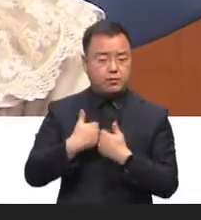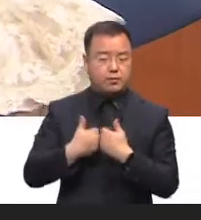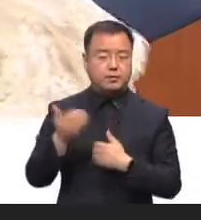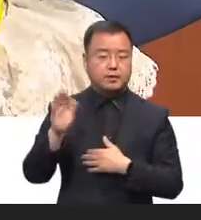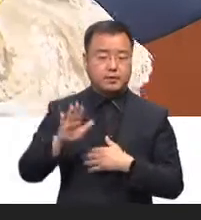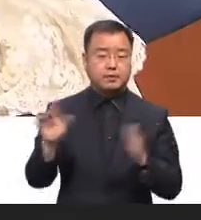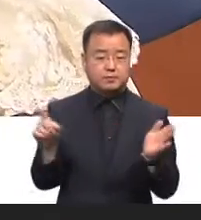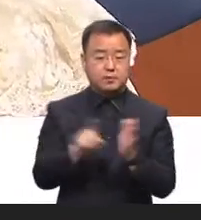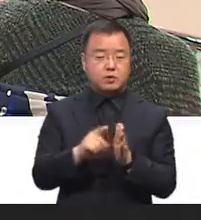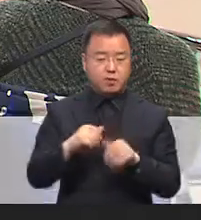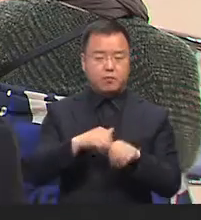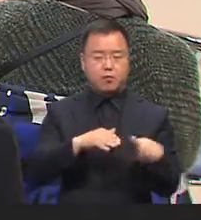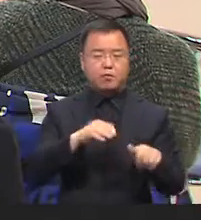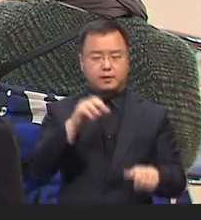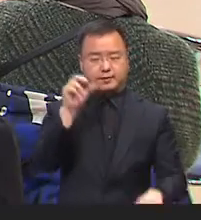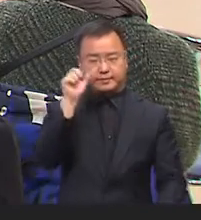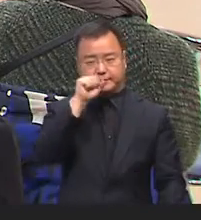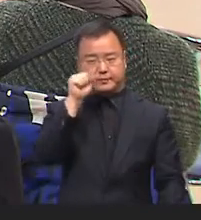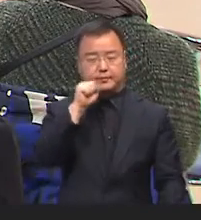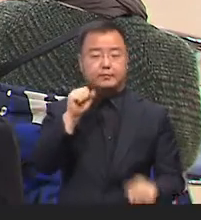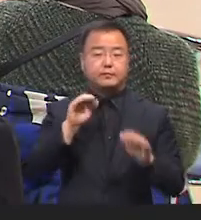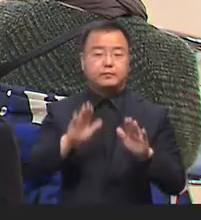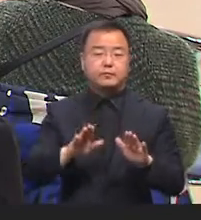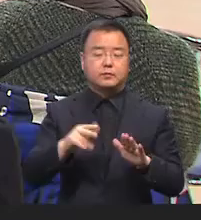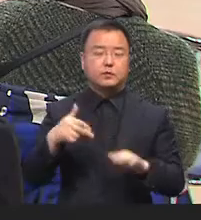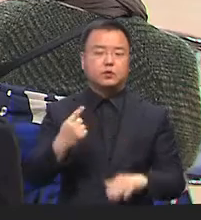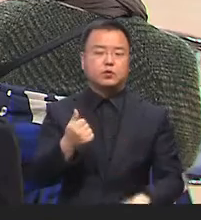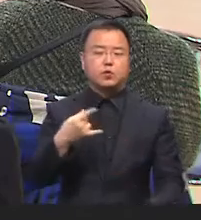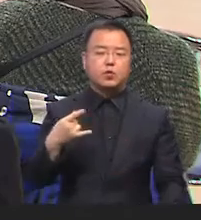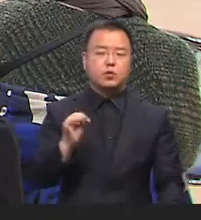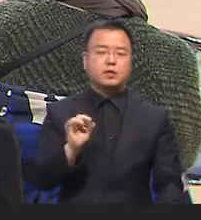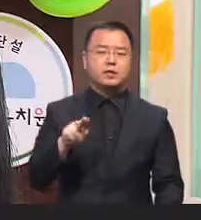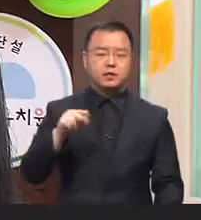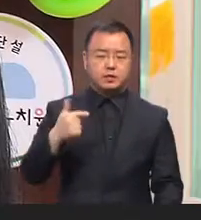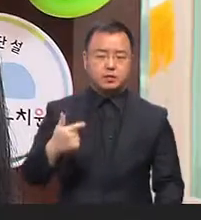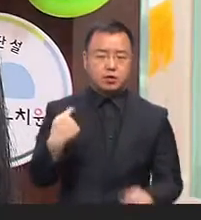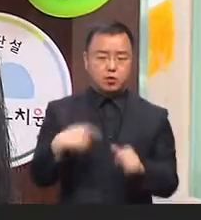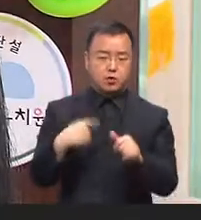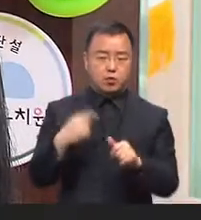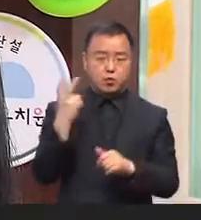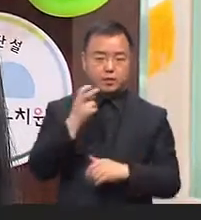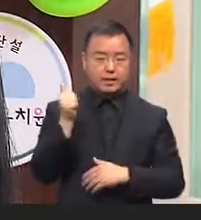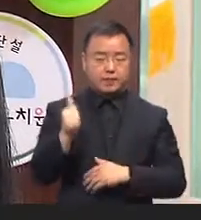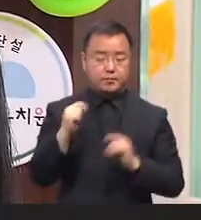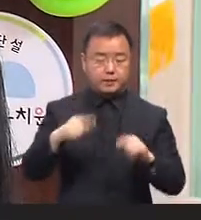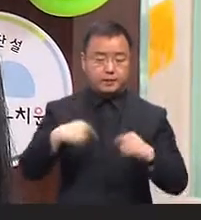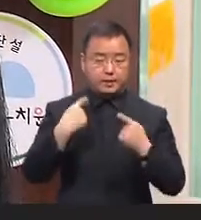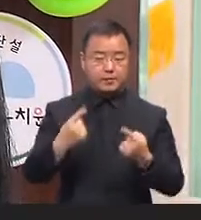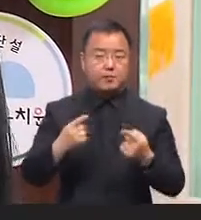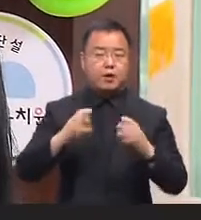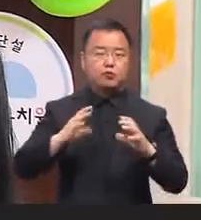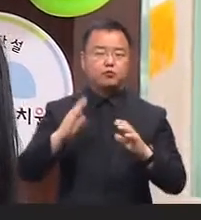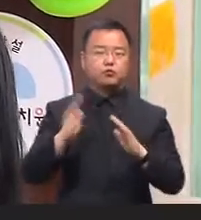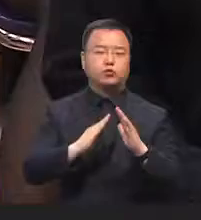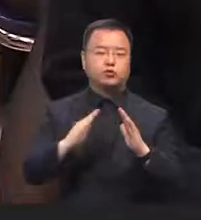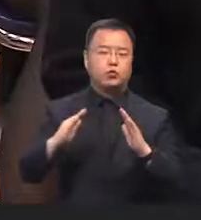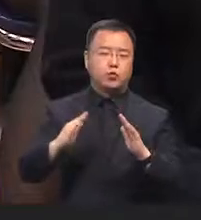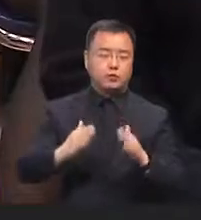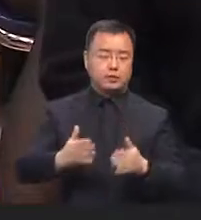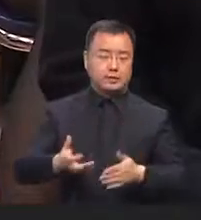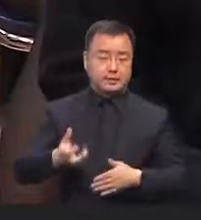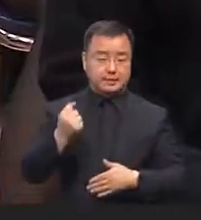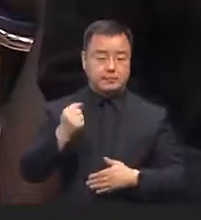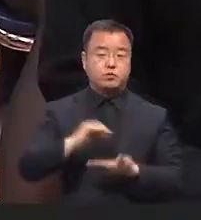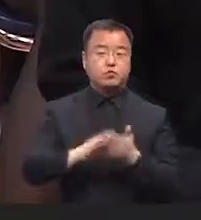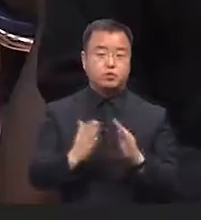가장 좋은것 같아요 줄리언 서울시 교육감도 입학식에 참석해 국궁 닙 이치원 비율을 늘려 유아 교육 의무화